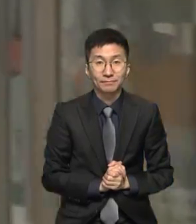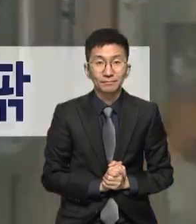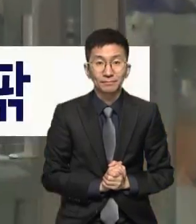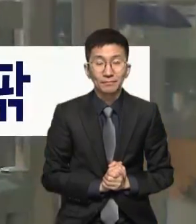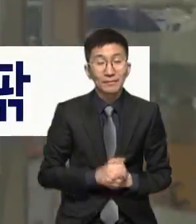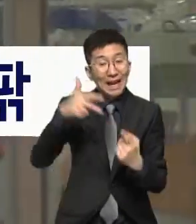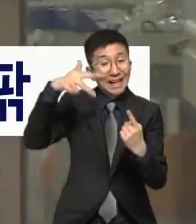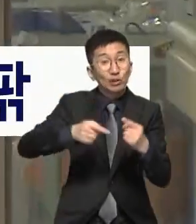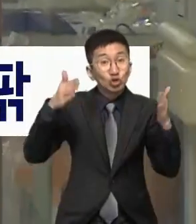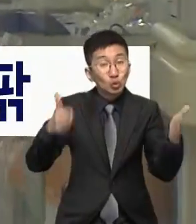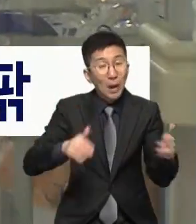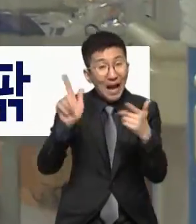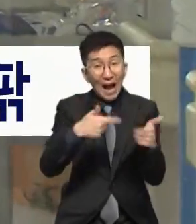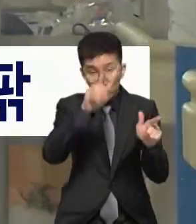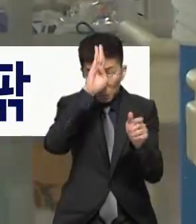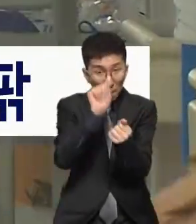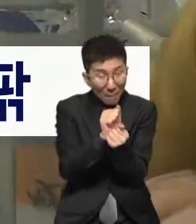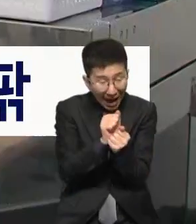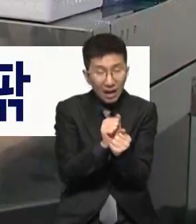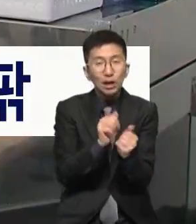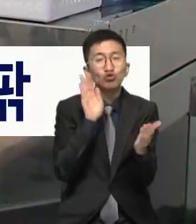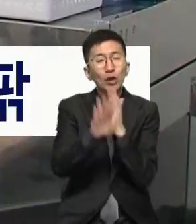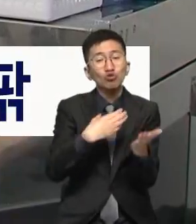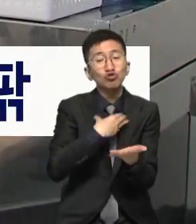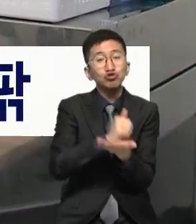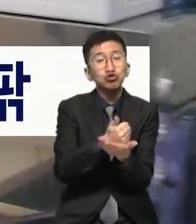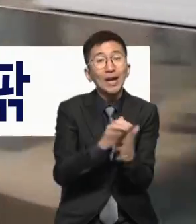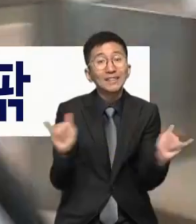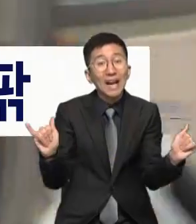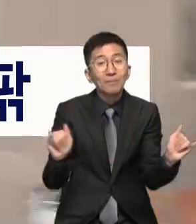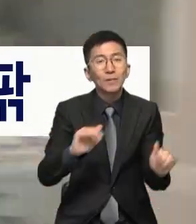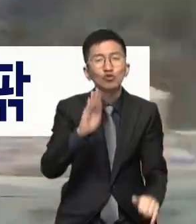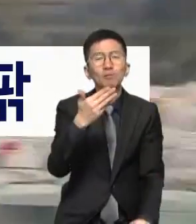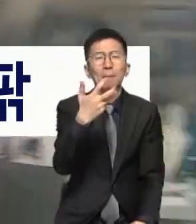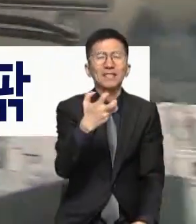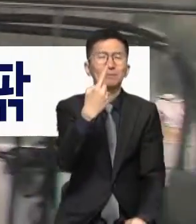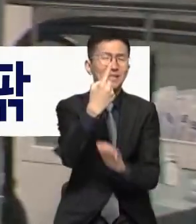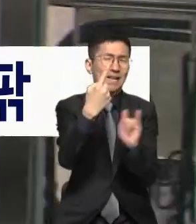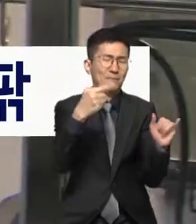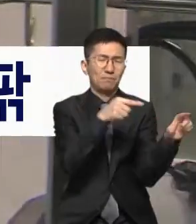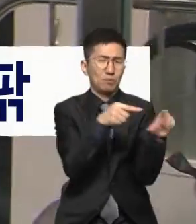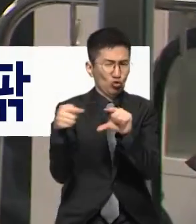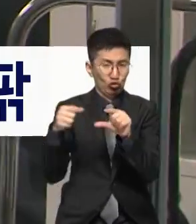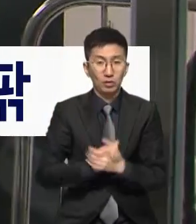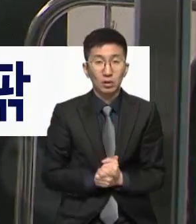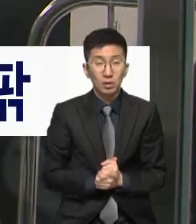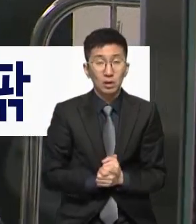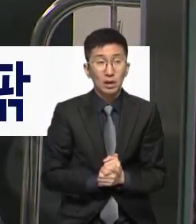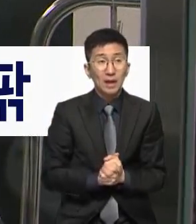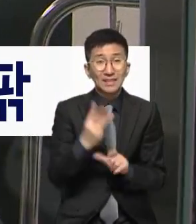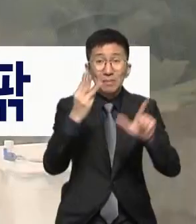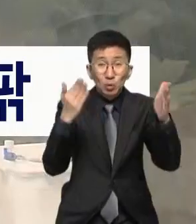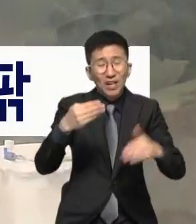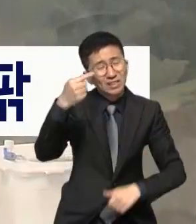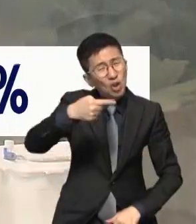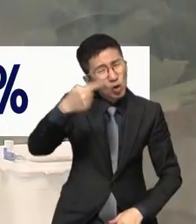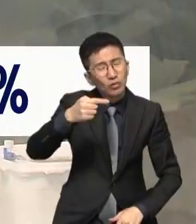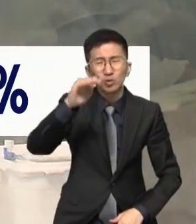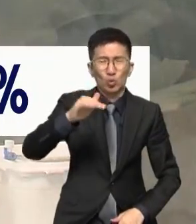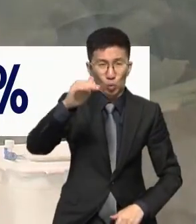지난 일주일간 하루 평균 위중증 환자는 981명이었습니다. 사흘 연속 1,000명대를 넘나들고 있습니다. 전국